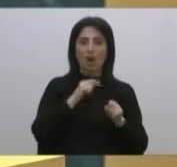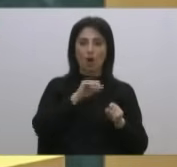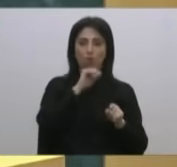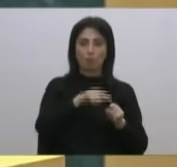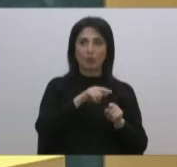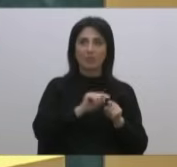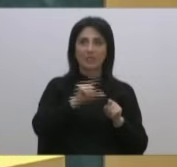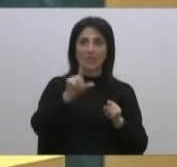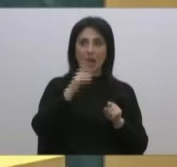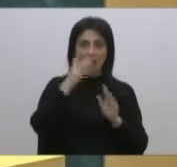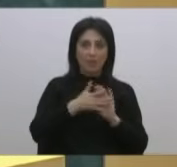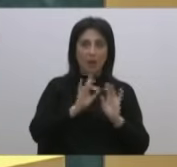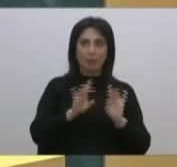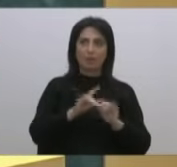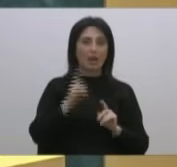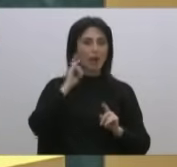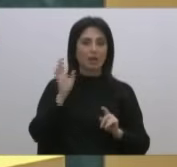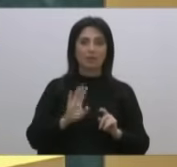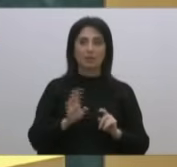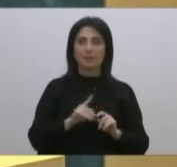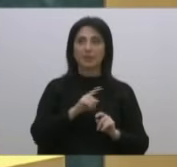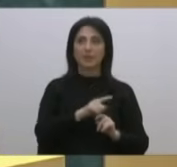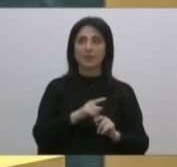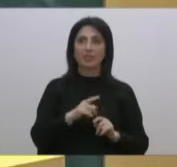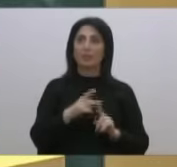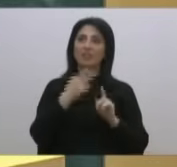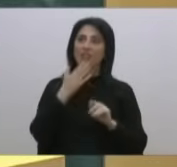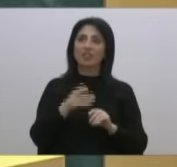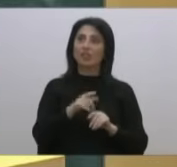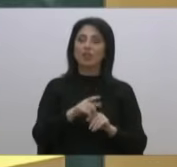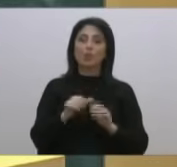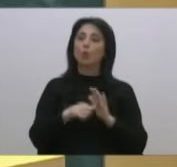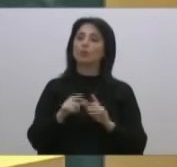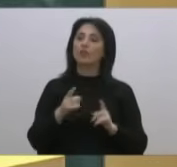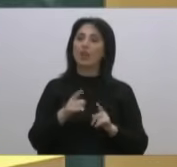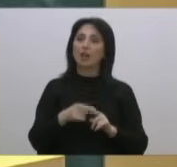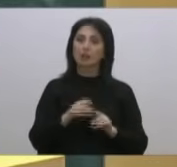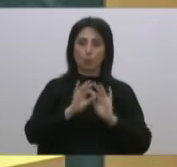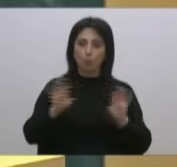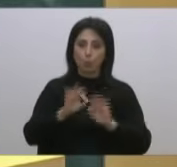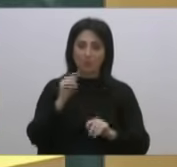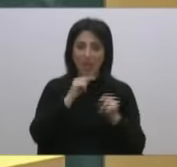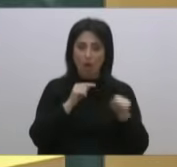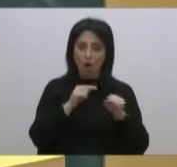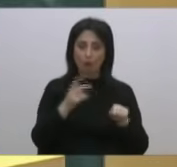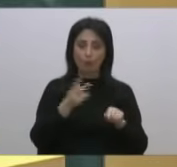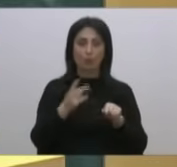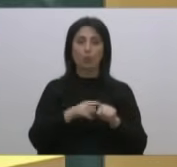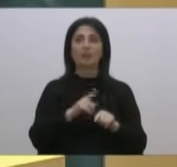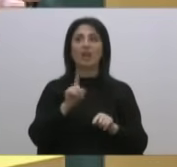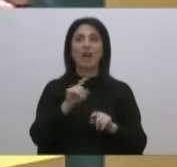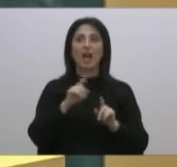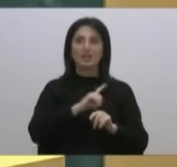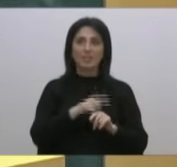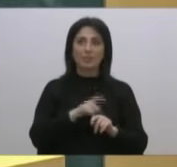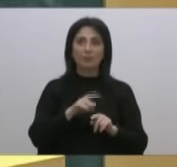economicul zdaz, ca să chebata. Are smit. Magar mi-i chia meu, mega unui un șeuro baratul orare, uosnisul economic rezidar, șele baragat